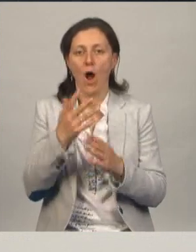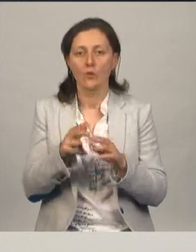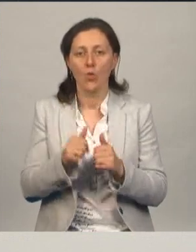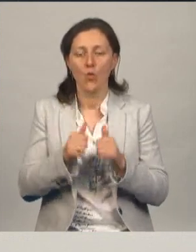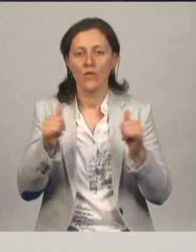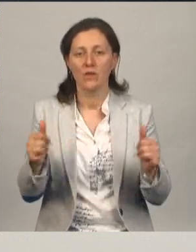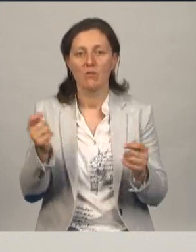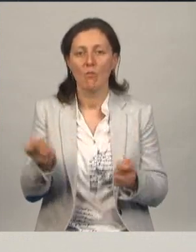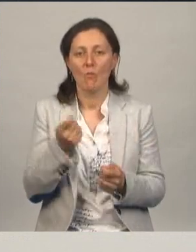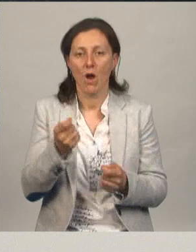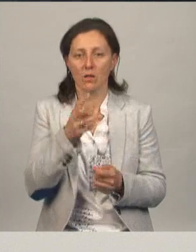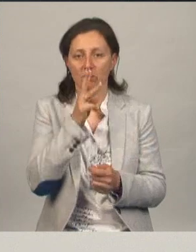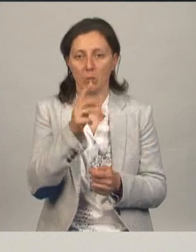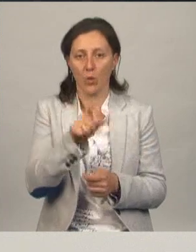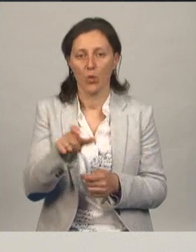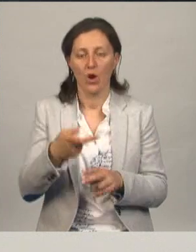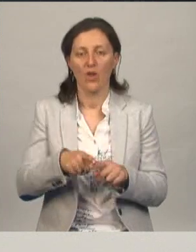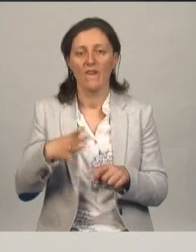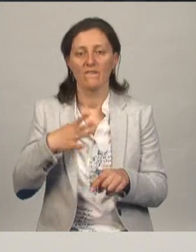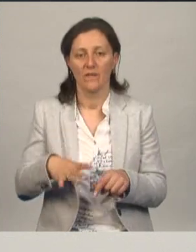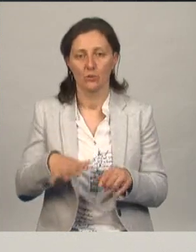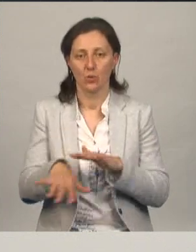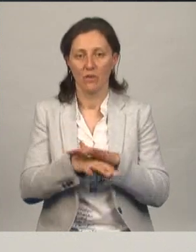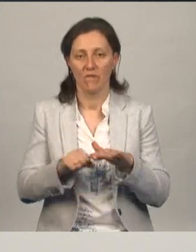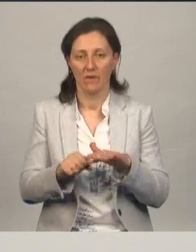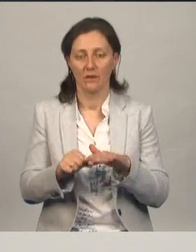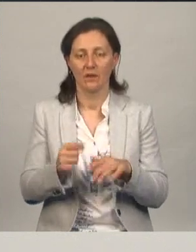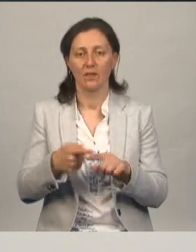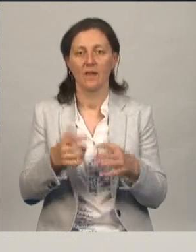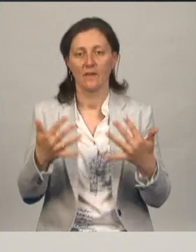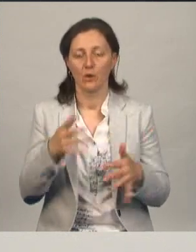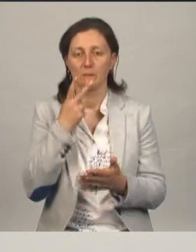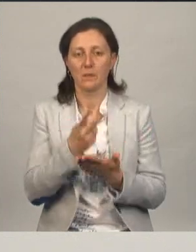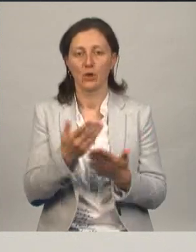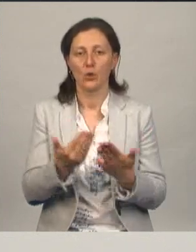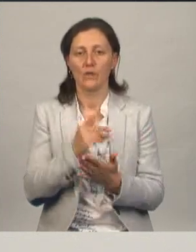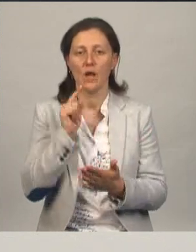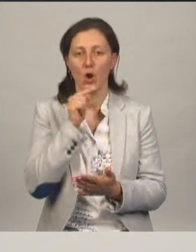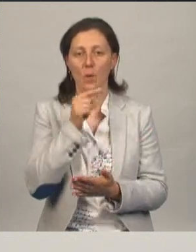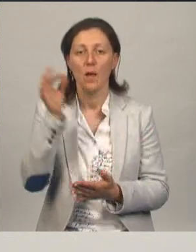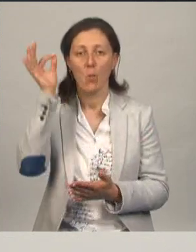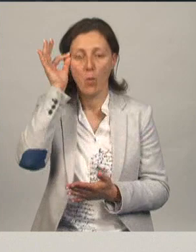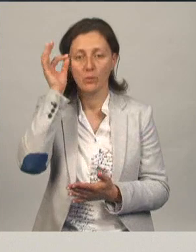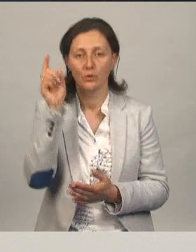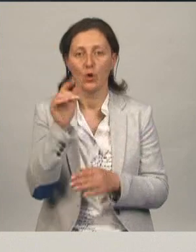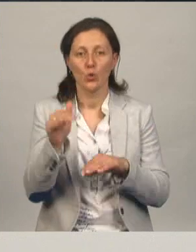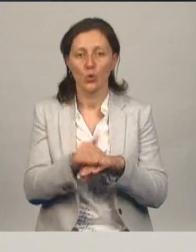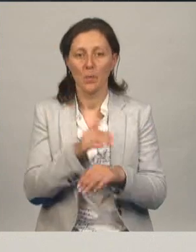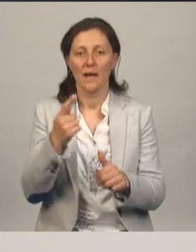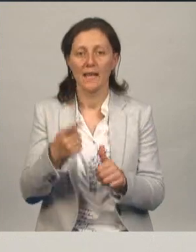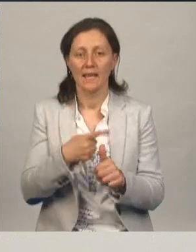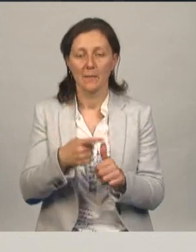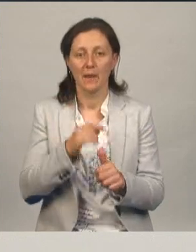малообеспеченных людей которые вынуждены идти на кражу и на этом все смотрите новости экономики и помните что доброе имя и